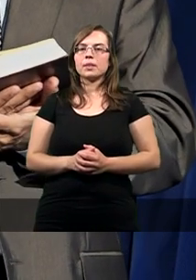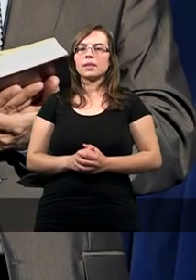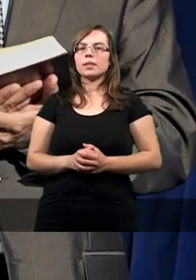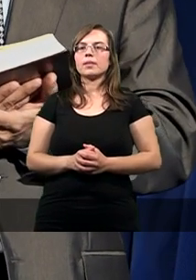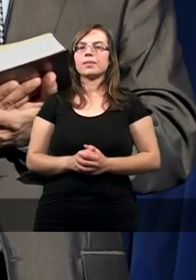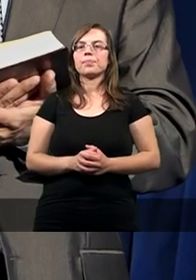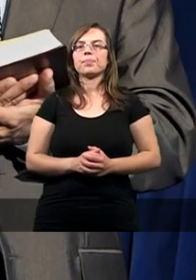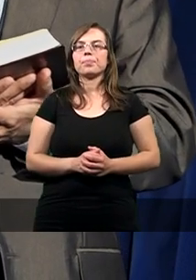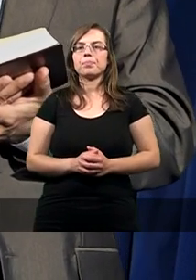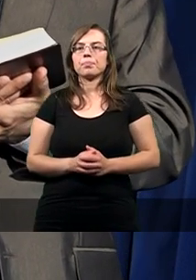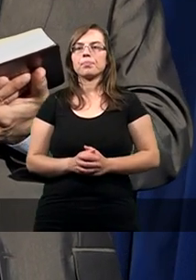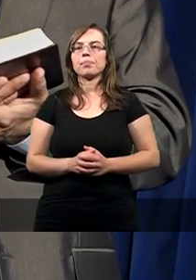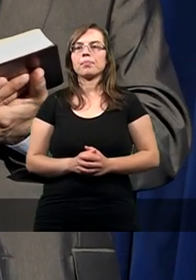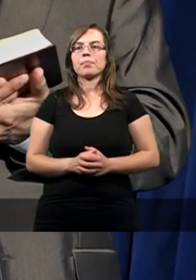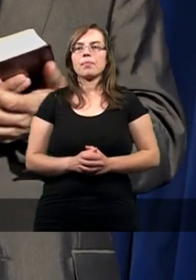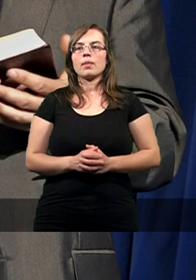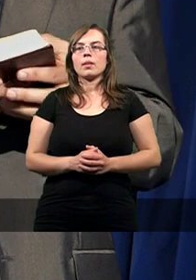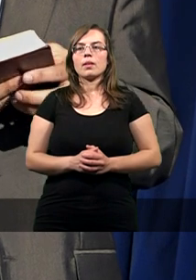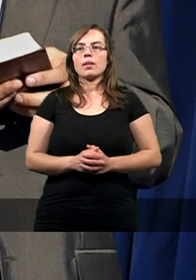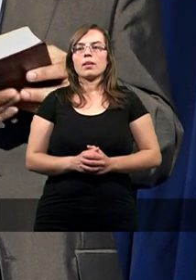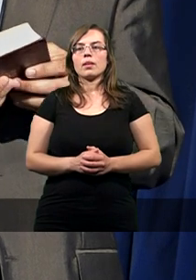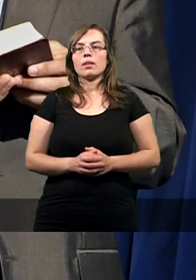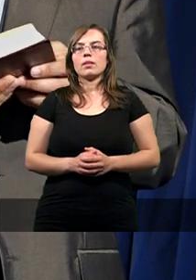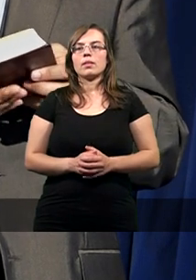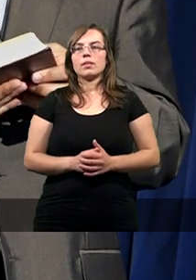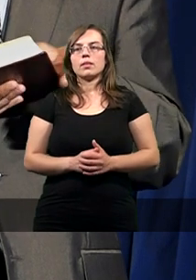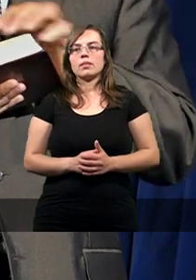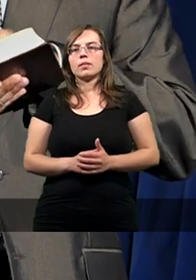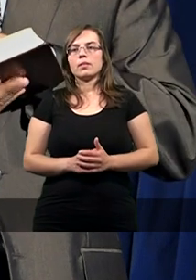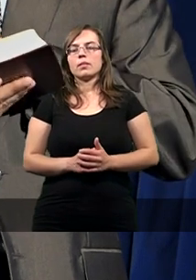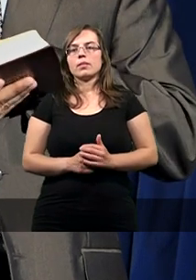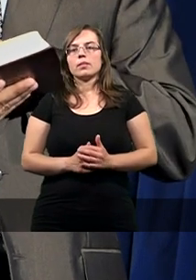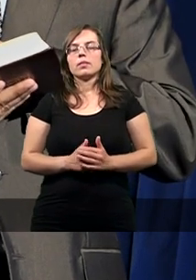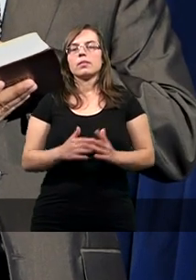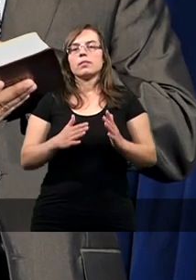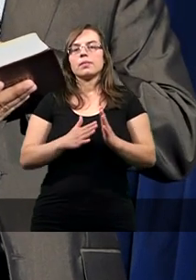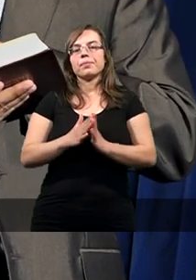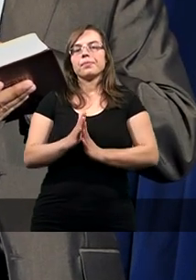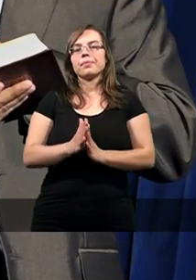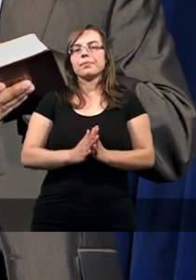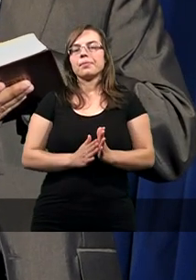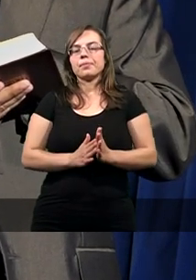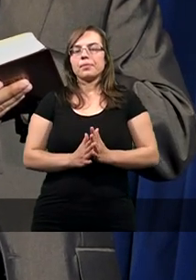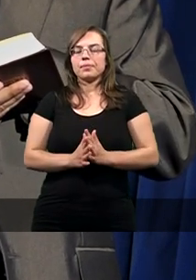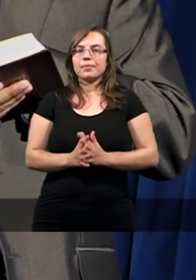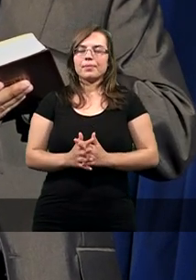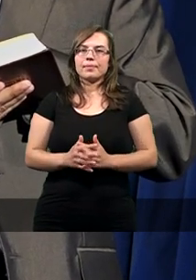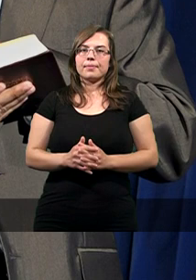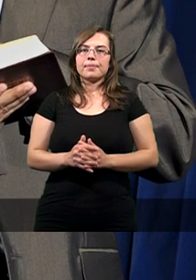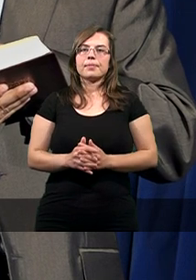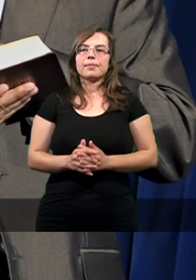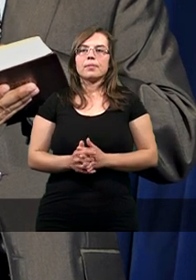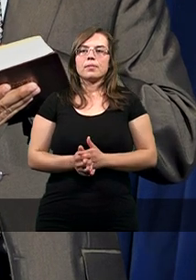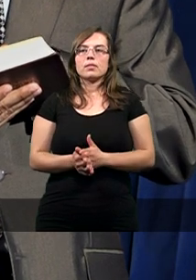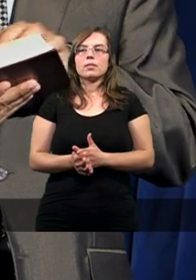of the week cometh Mary Magdalene early when it was yet dark unto the sepulchre, and she seeth the stone taken away from